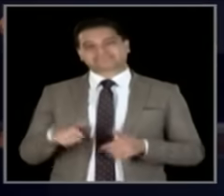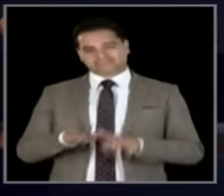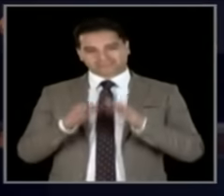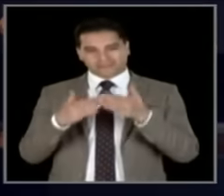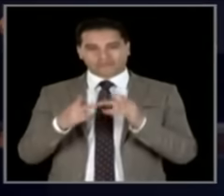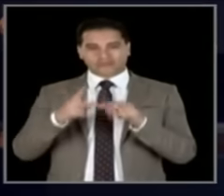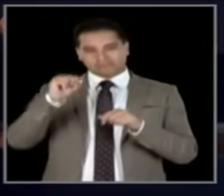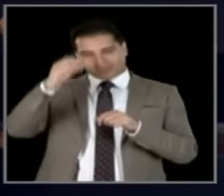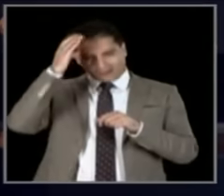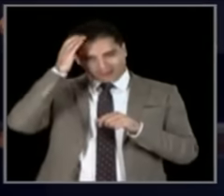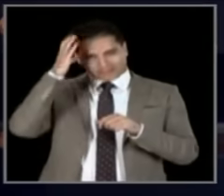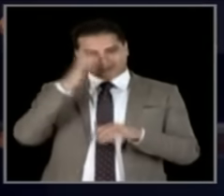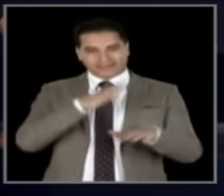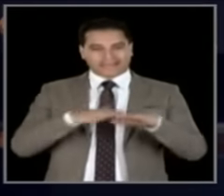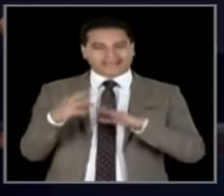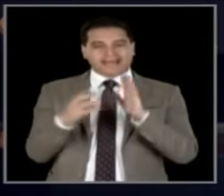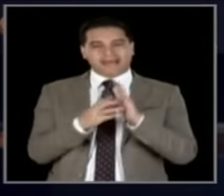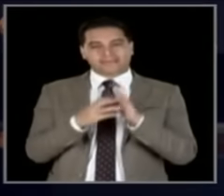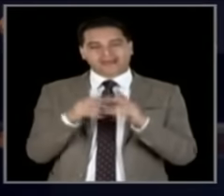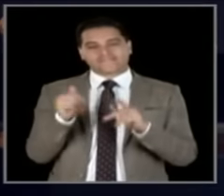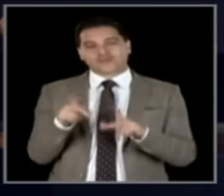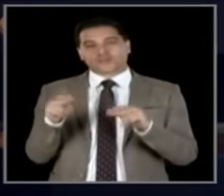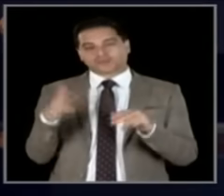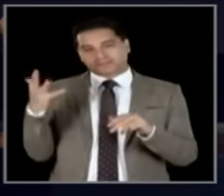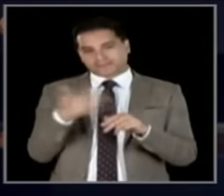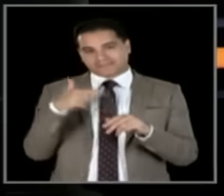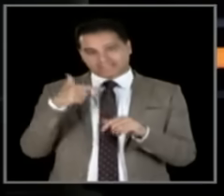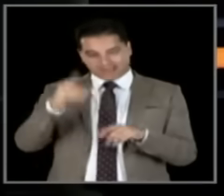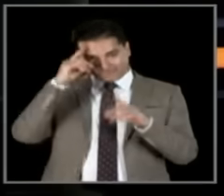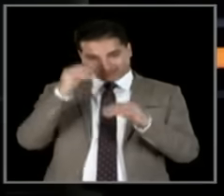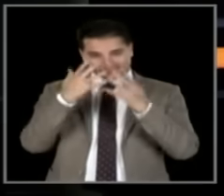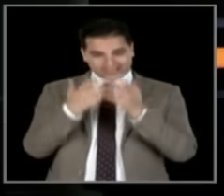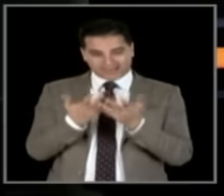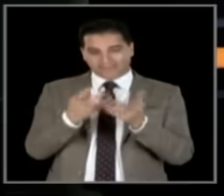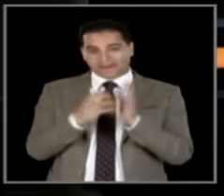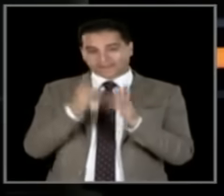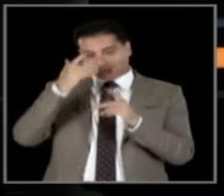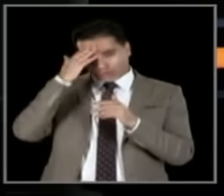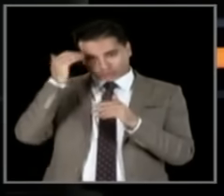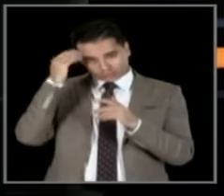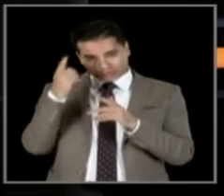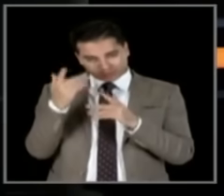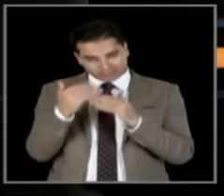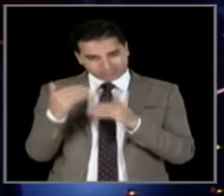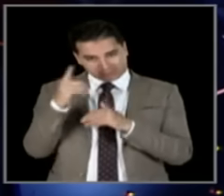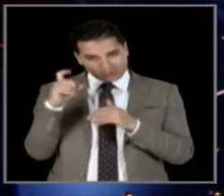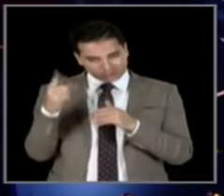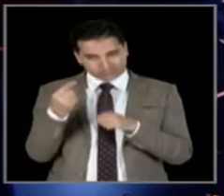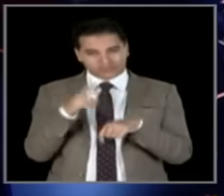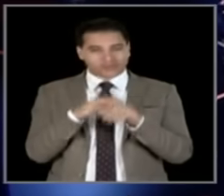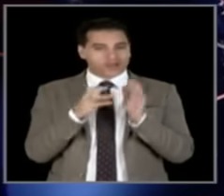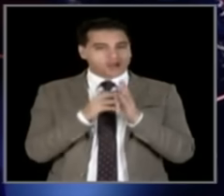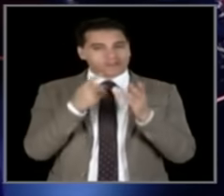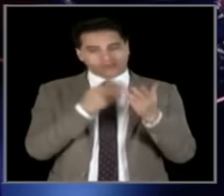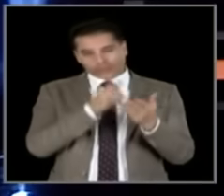المجموعة الثانية عباقرة الجامعات الموسم السادس، وهفكركم بالنتيجة. جامعة أسيوط متقدمة 115،